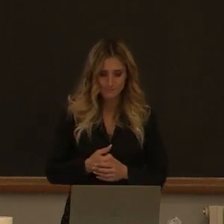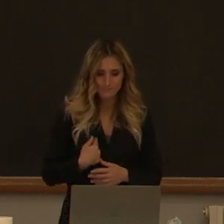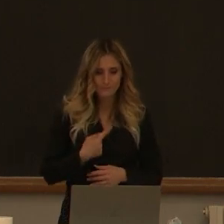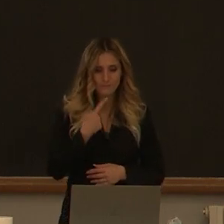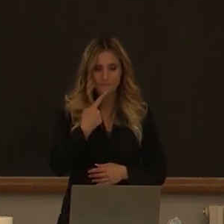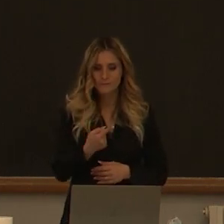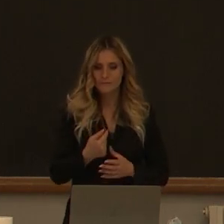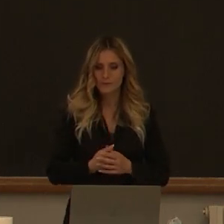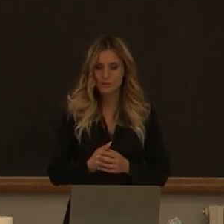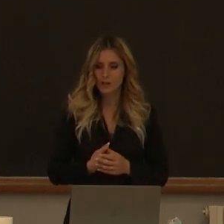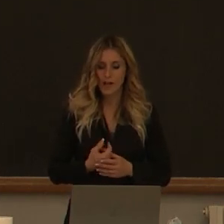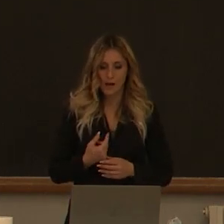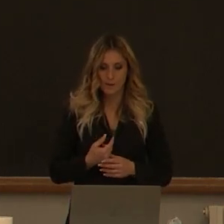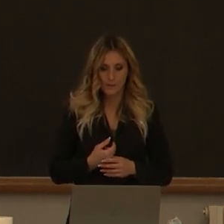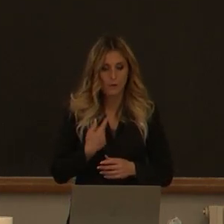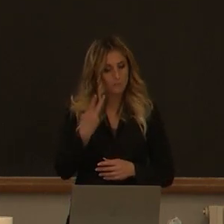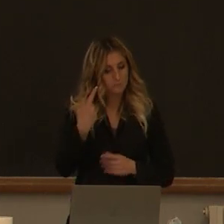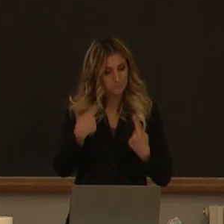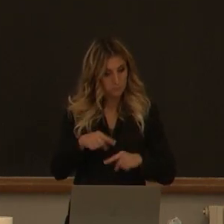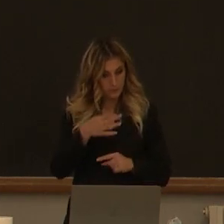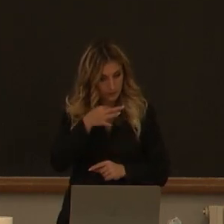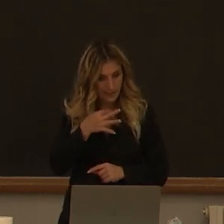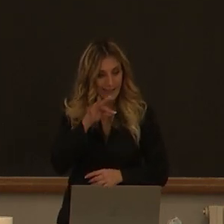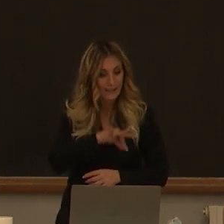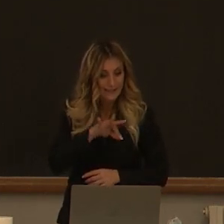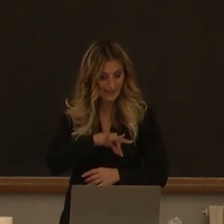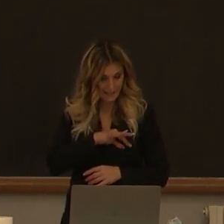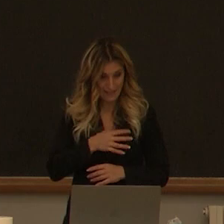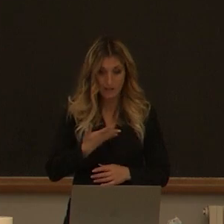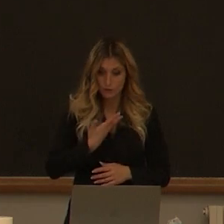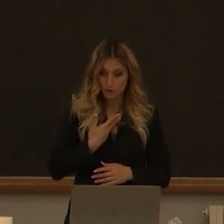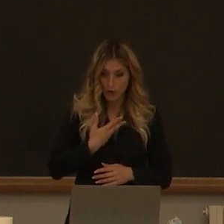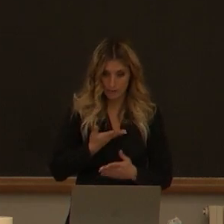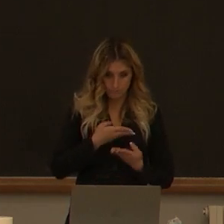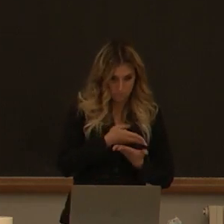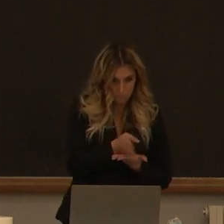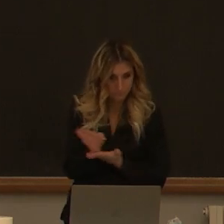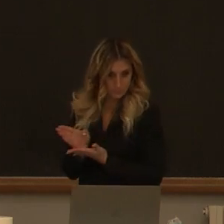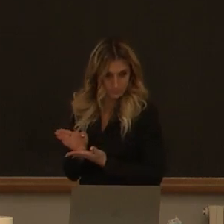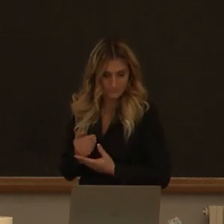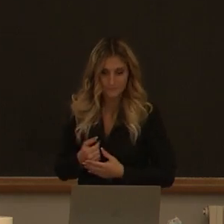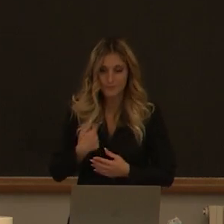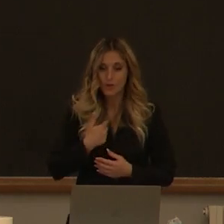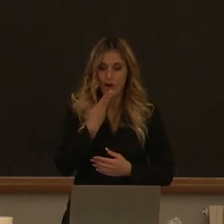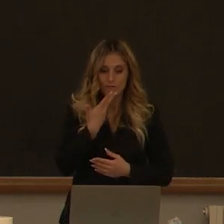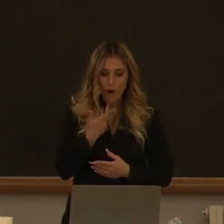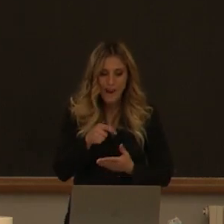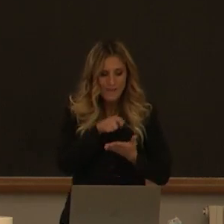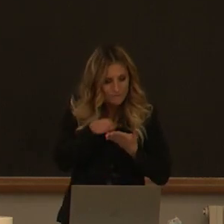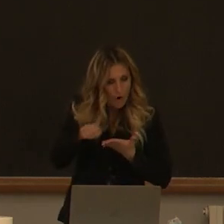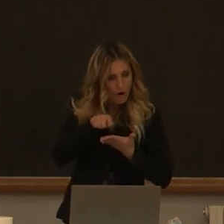lo spaccato che è venuto fuori sicuramente è molto interessante e veramente multidisciplinare. Quello che io volevo sottolineare, se